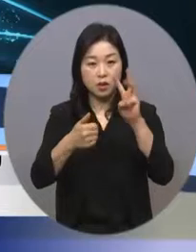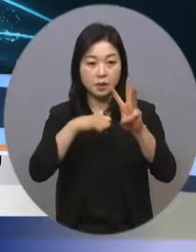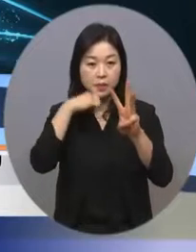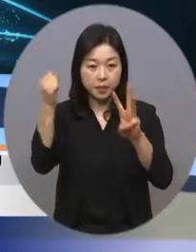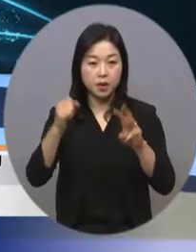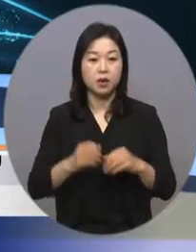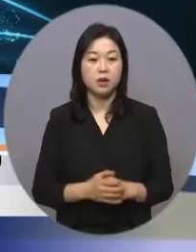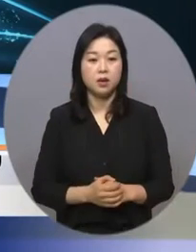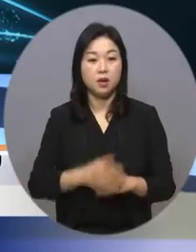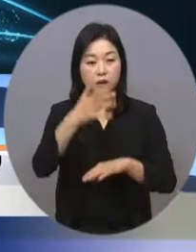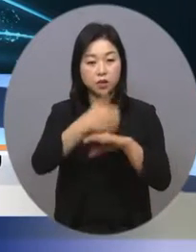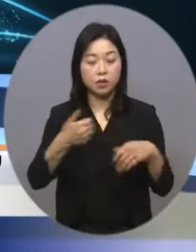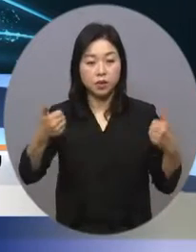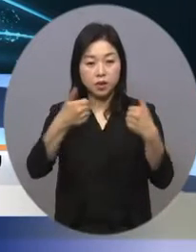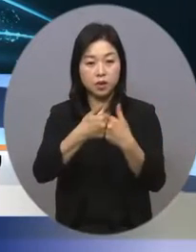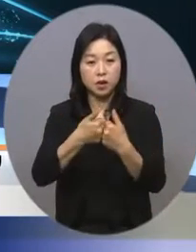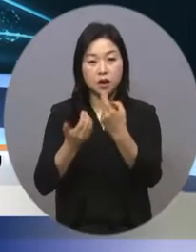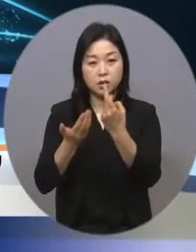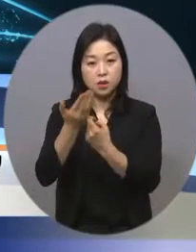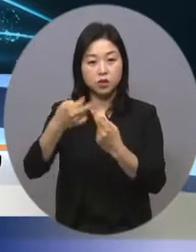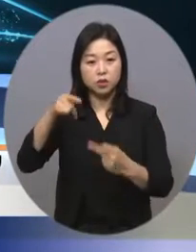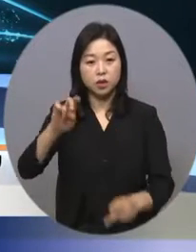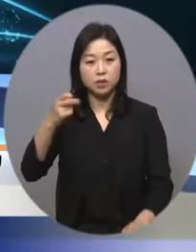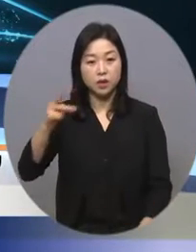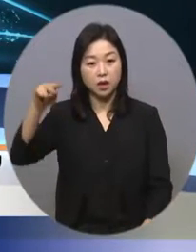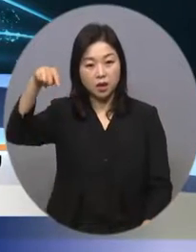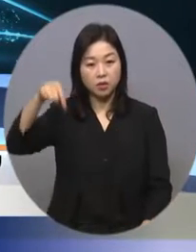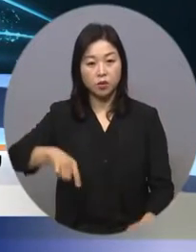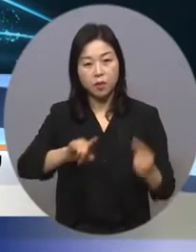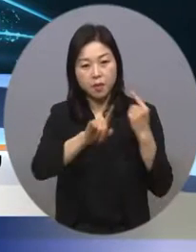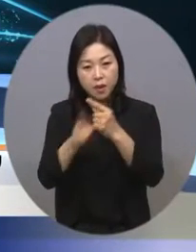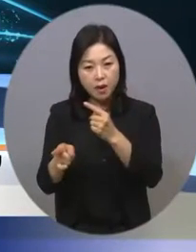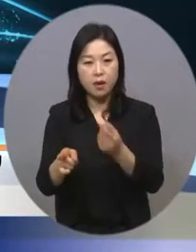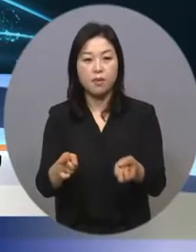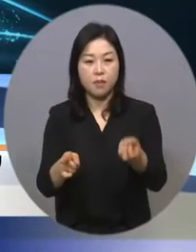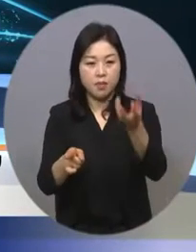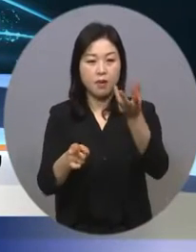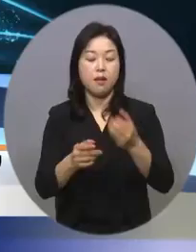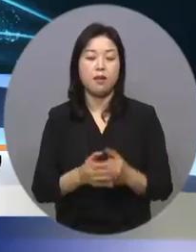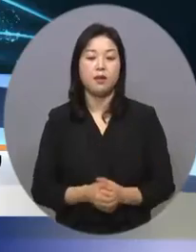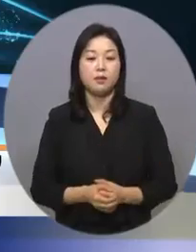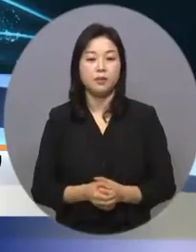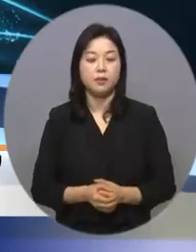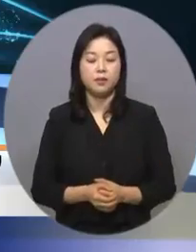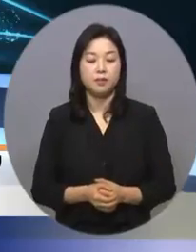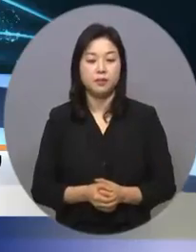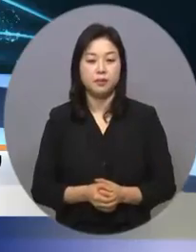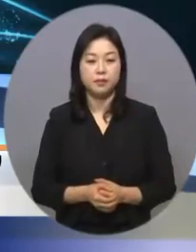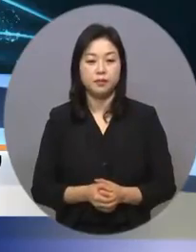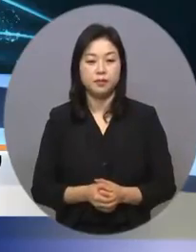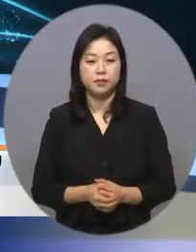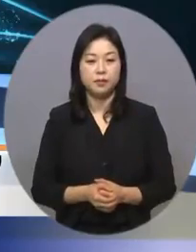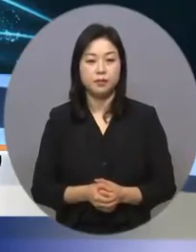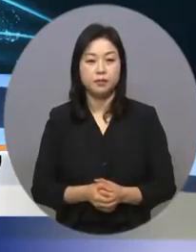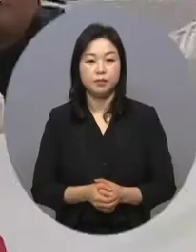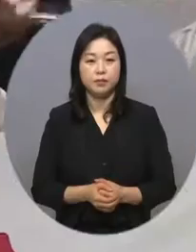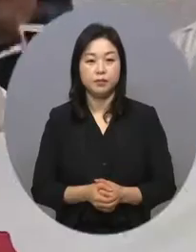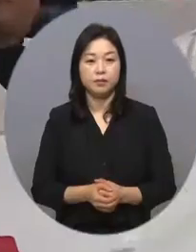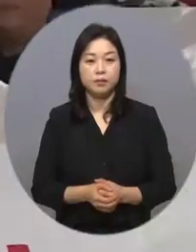제주 3다수를 꺾고 값진 땀방울의 결실을 이뤘는데요. 현장에 박성윤 기자가 다녀왔습니다.